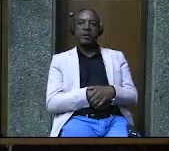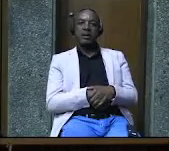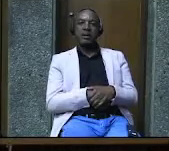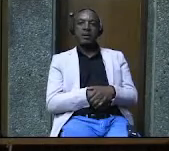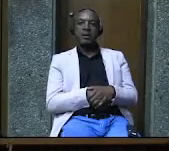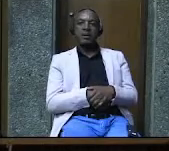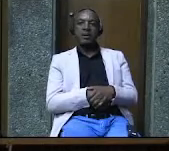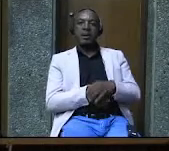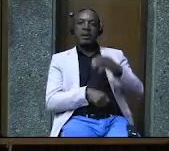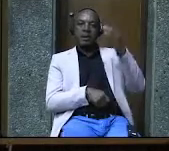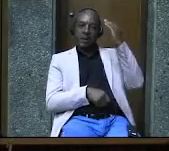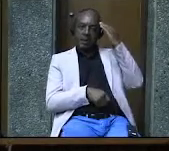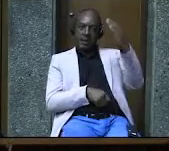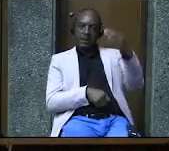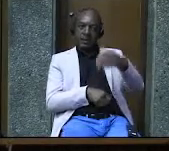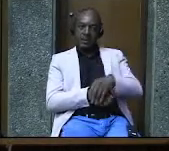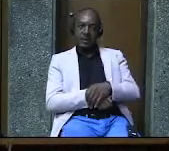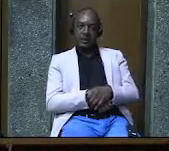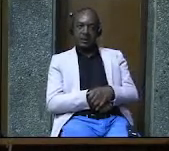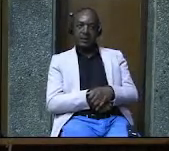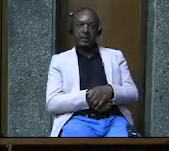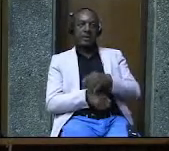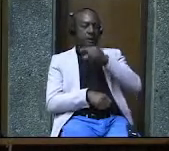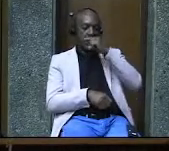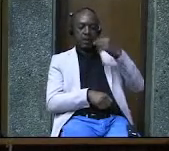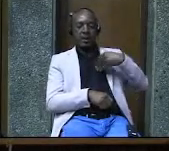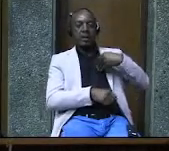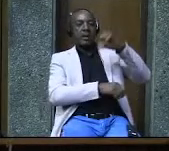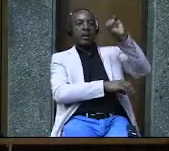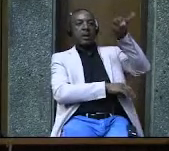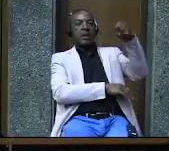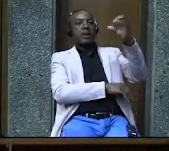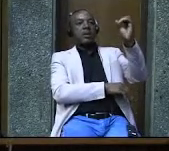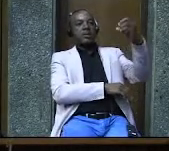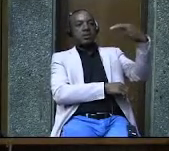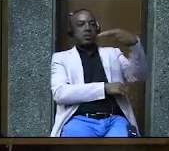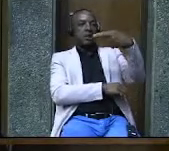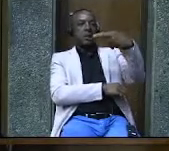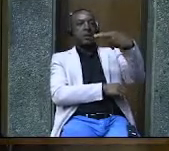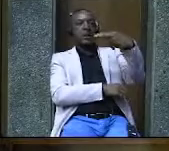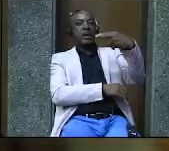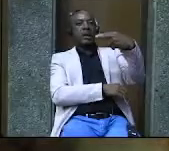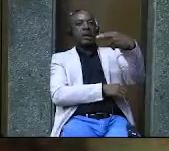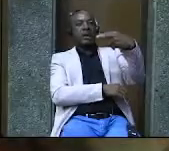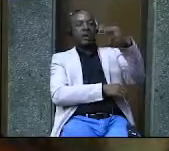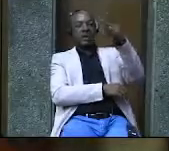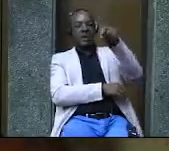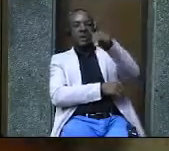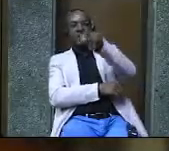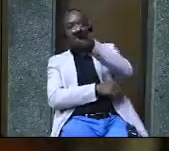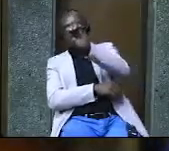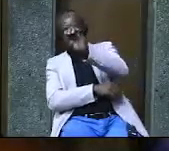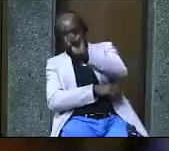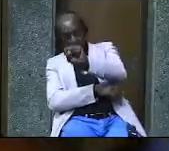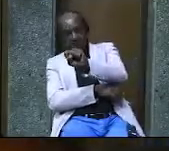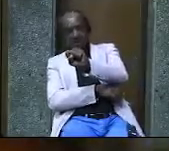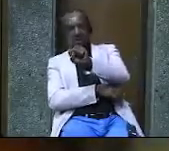Khotso ke Jonas Masike ke tswa mo 36 zone 10